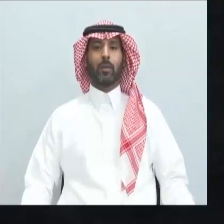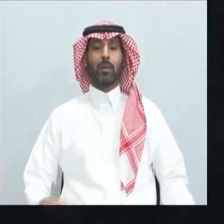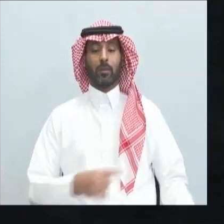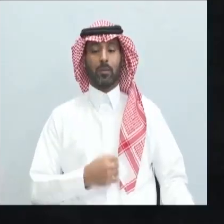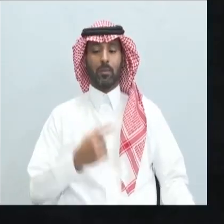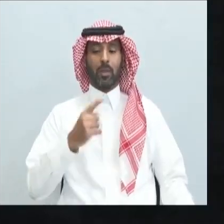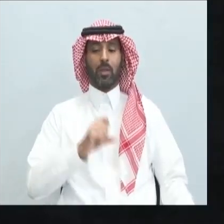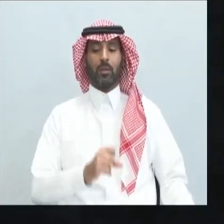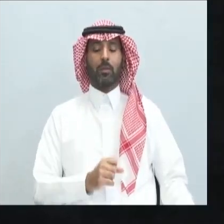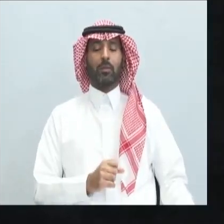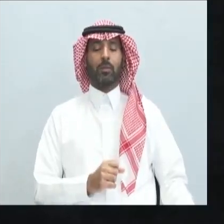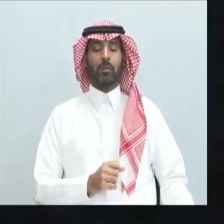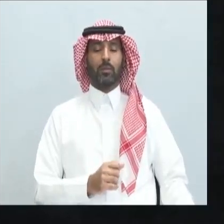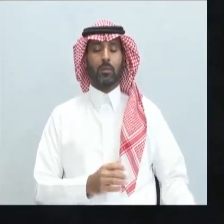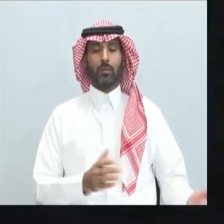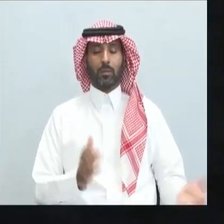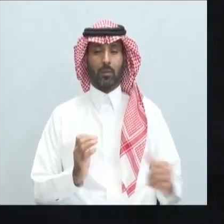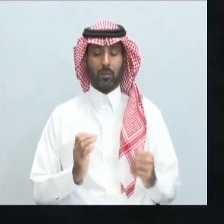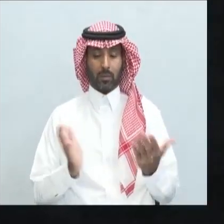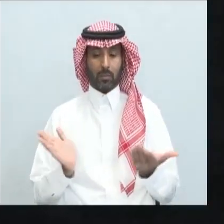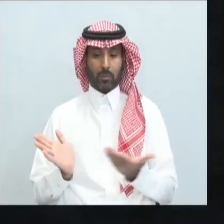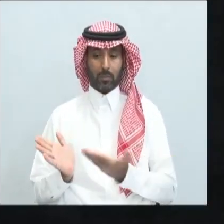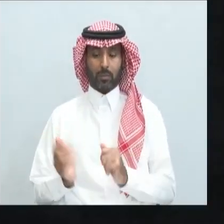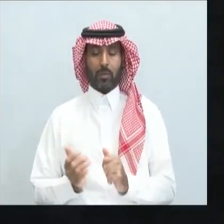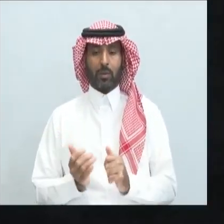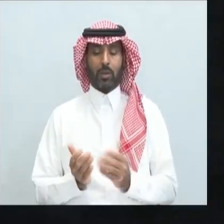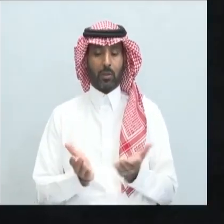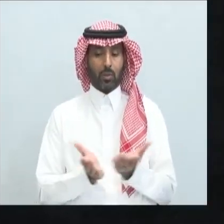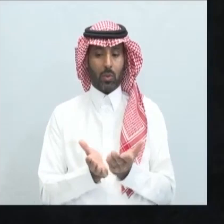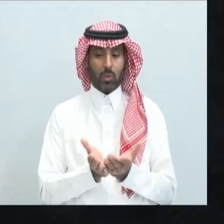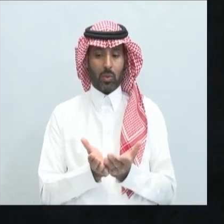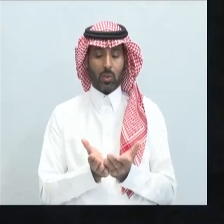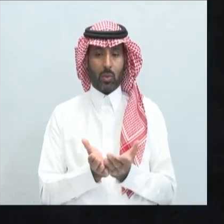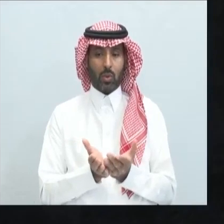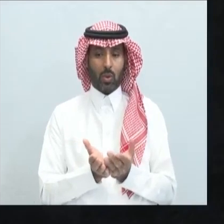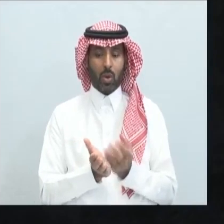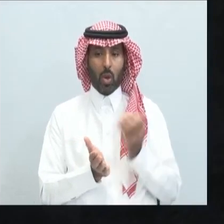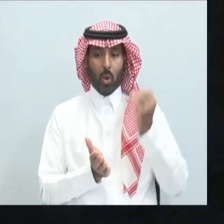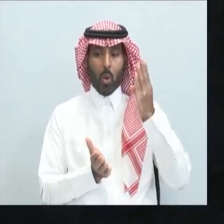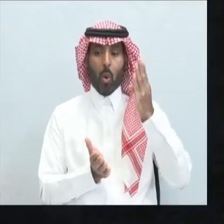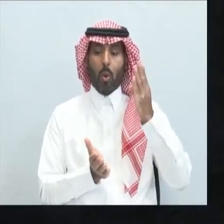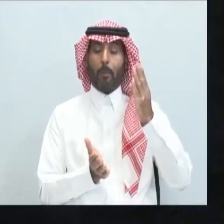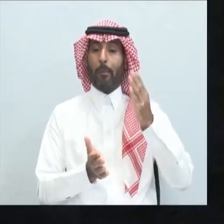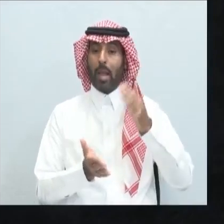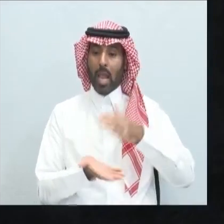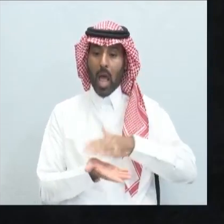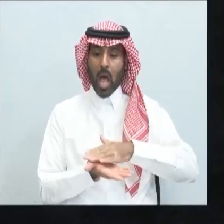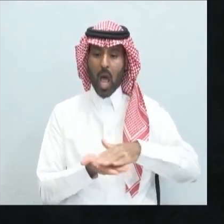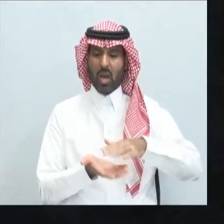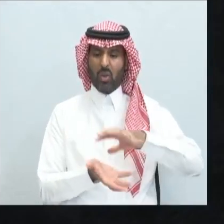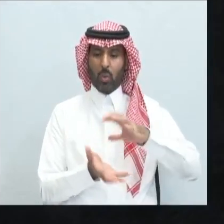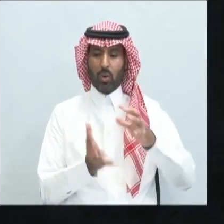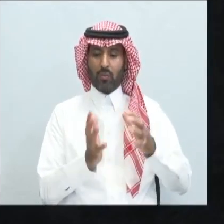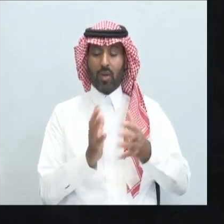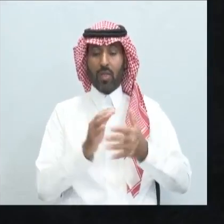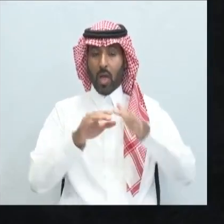بسم الله الرحمن الرحيم اعزائي الطلبه مرحبا بكم في سلسله دروس ماده علوم الارض والفضاء 1 2